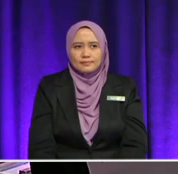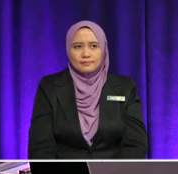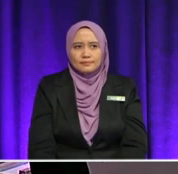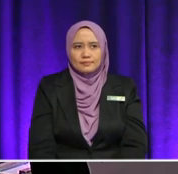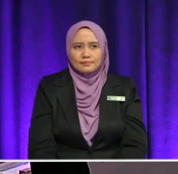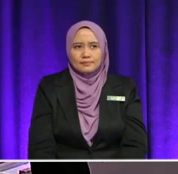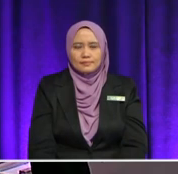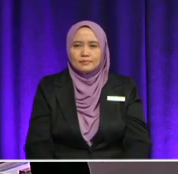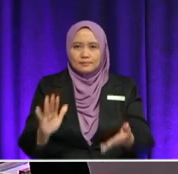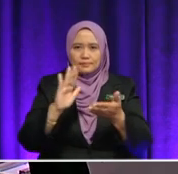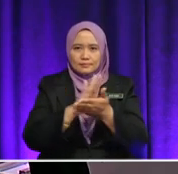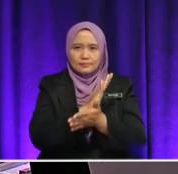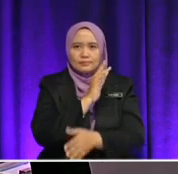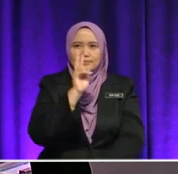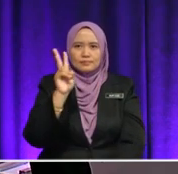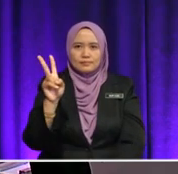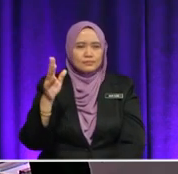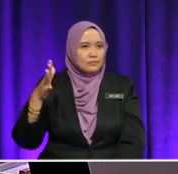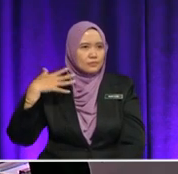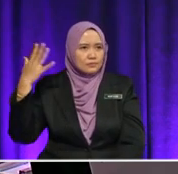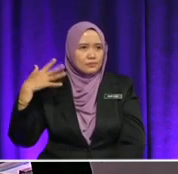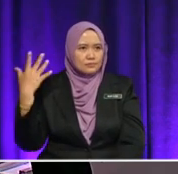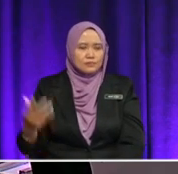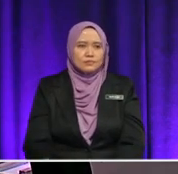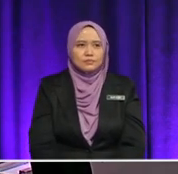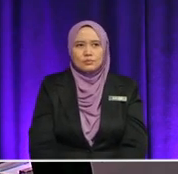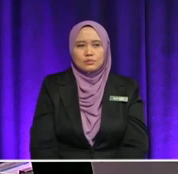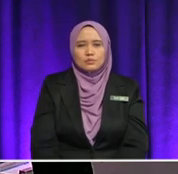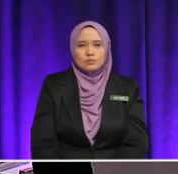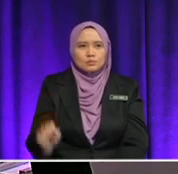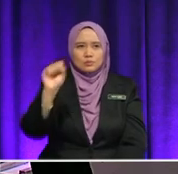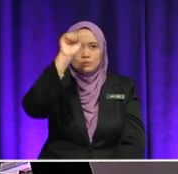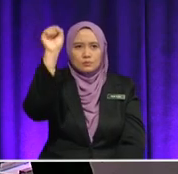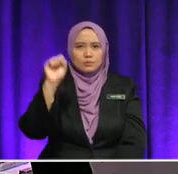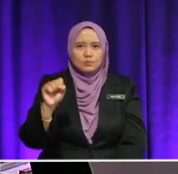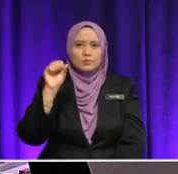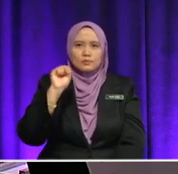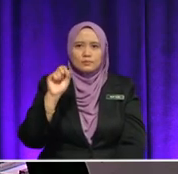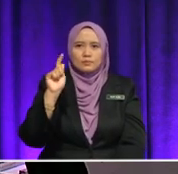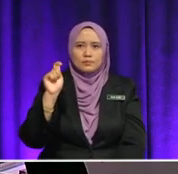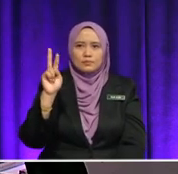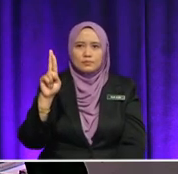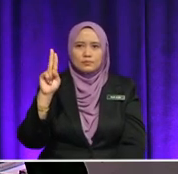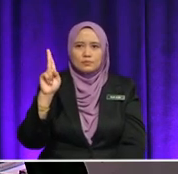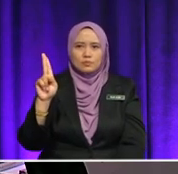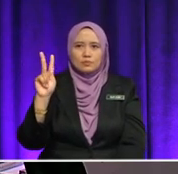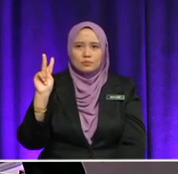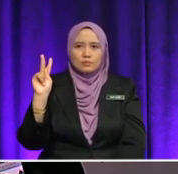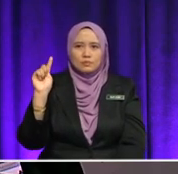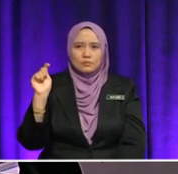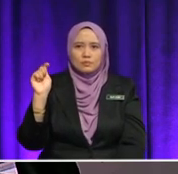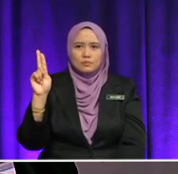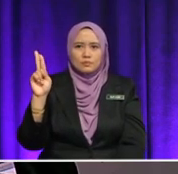kertas Duo ya darah adalah salah satu dan seorang istri Oke ada soal bagi seorang soto dan ese